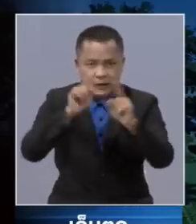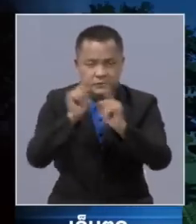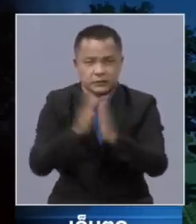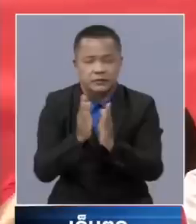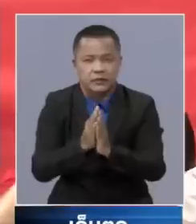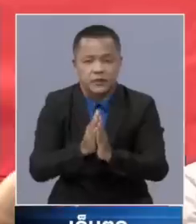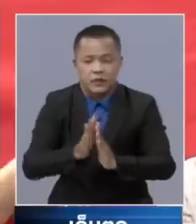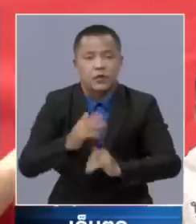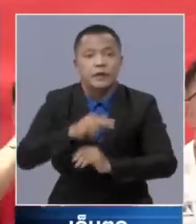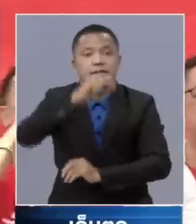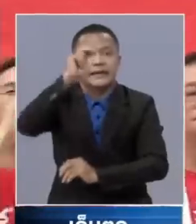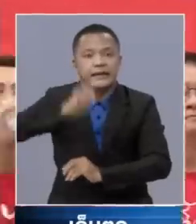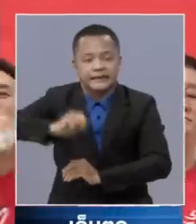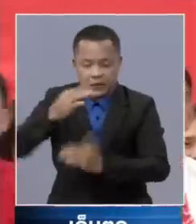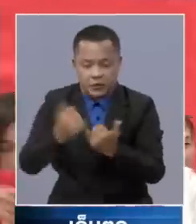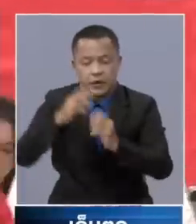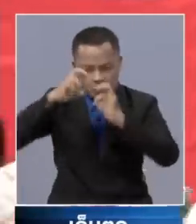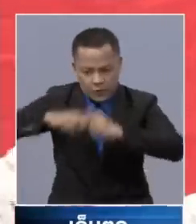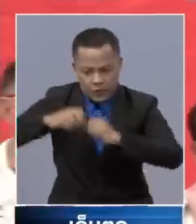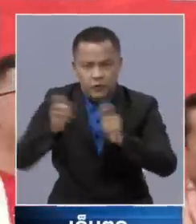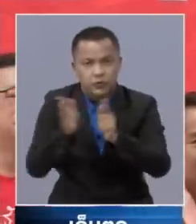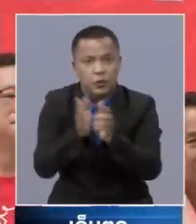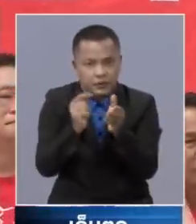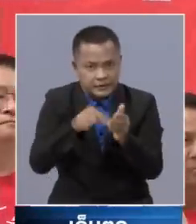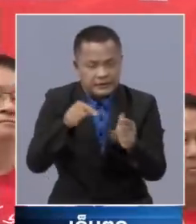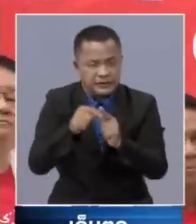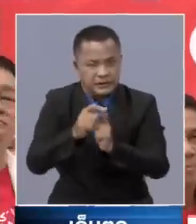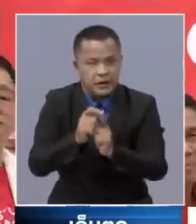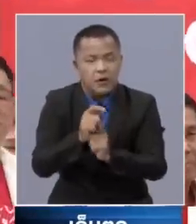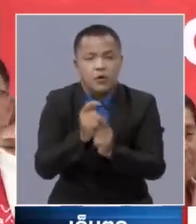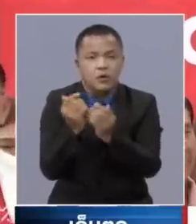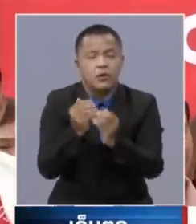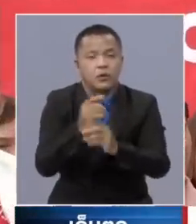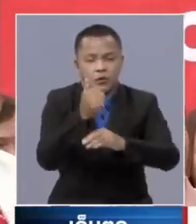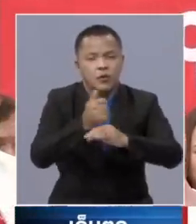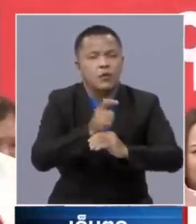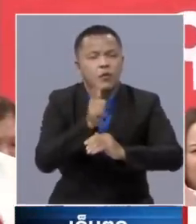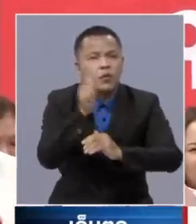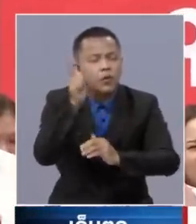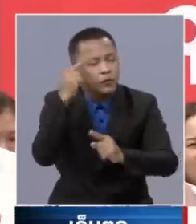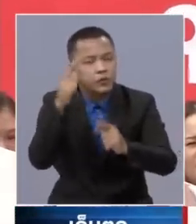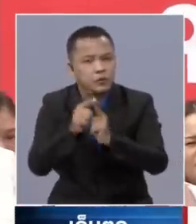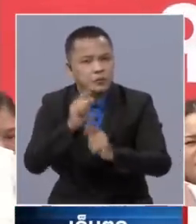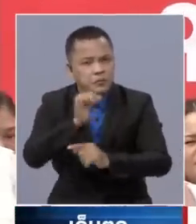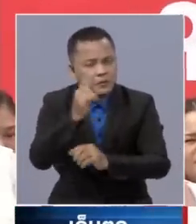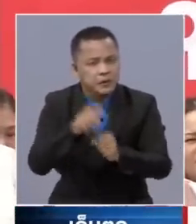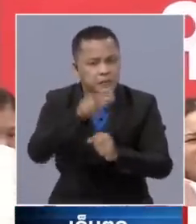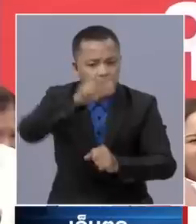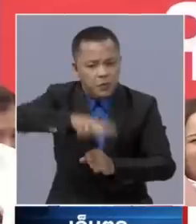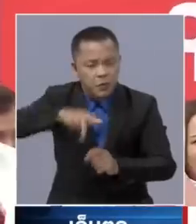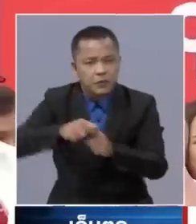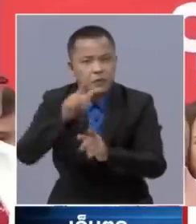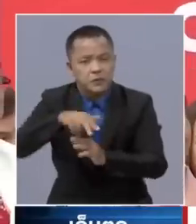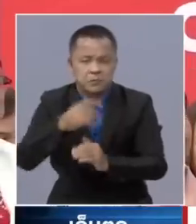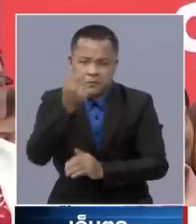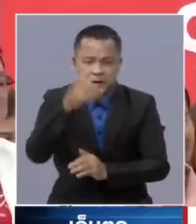างบรรณาธิการของเนชั่นเราวิเคราะห์ไปแล้วว่าส่วนหนึ่งที่คุณอุ๊งอิ๊งคะแนนน้อยลงเป็นไปได้ไหมว่าช่วงนี้เขา